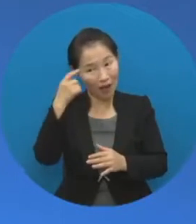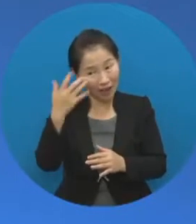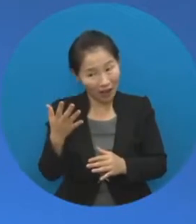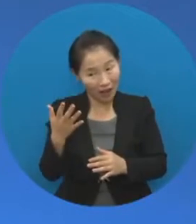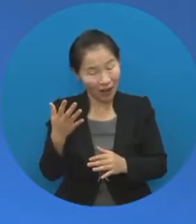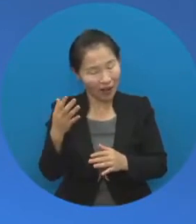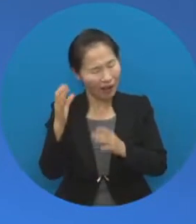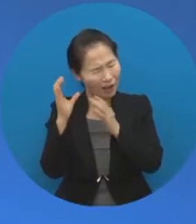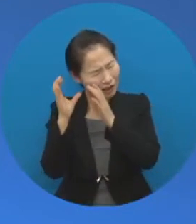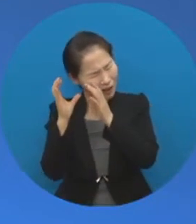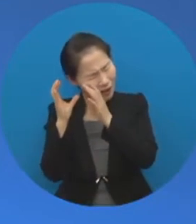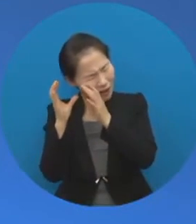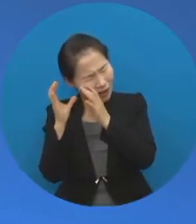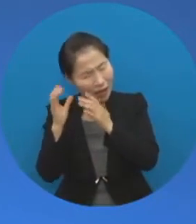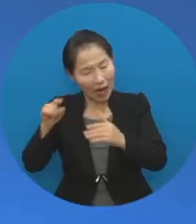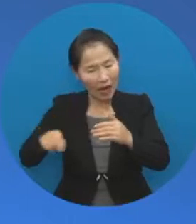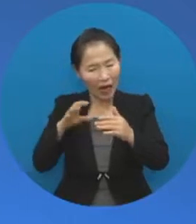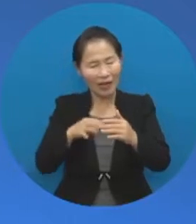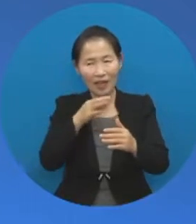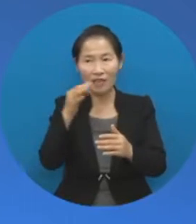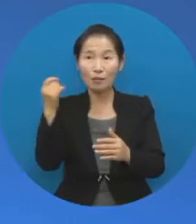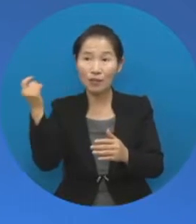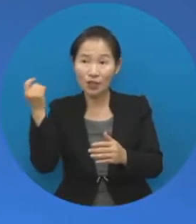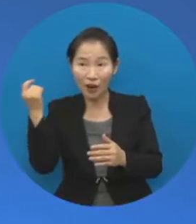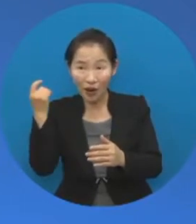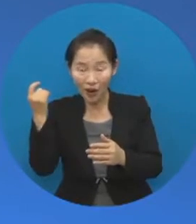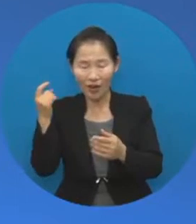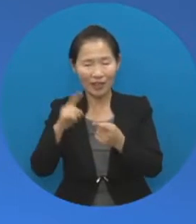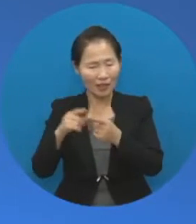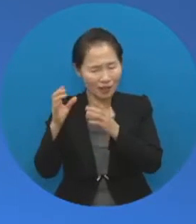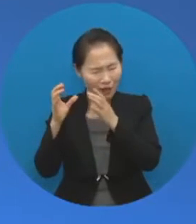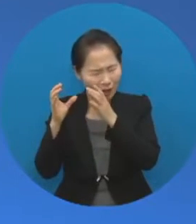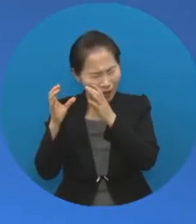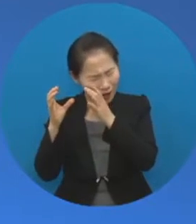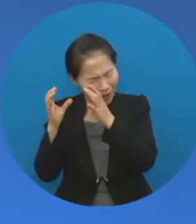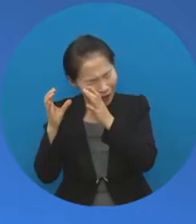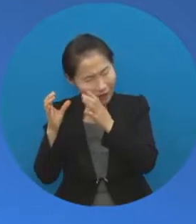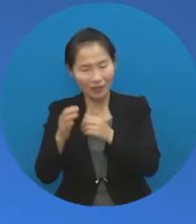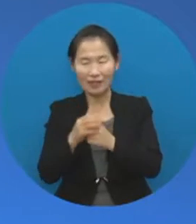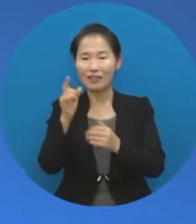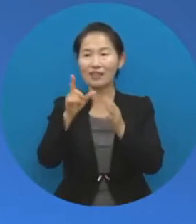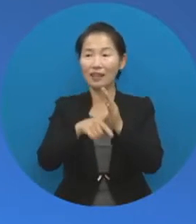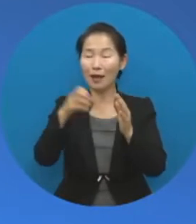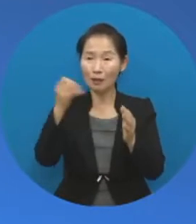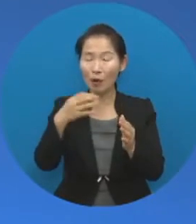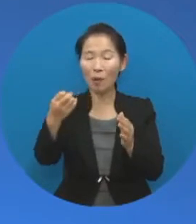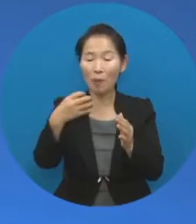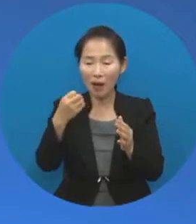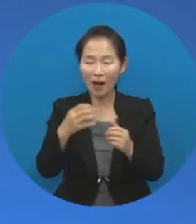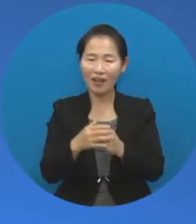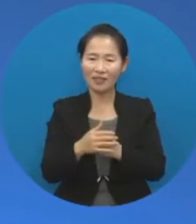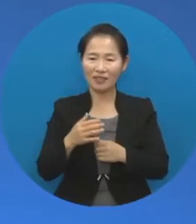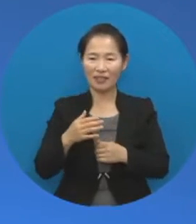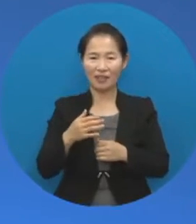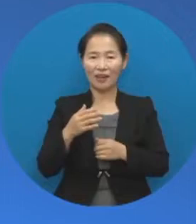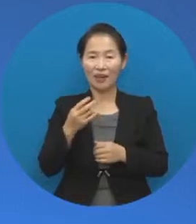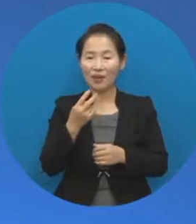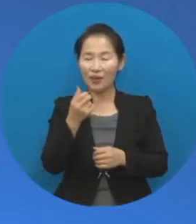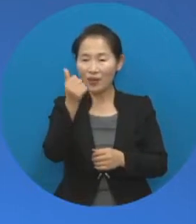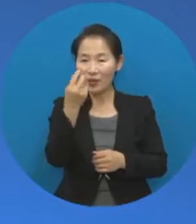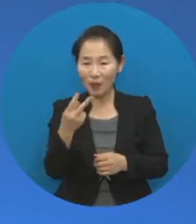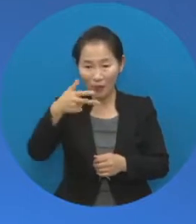기울였더니 너무나 재미있는 말씀을 하시는 거예요. 효진아, 내 안에 너 있다 그러시는